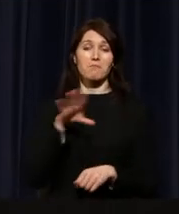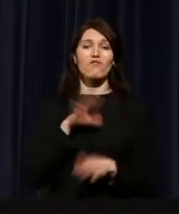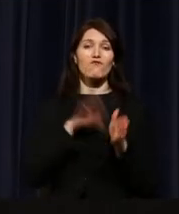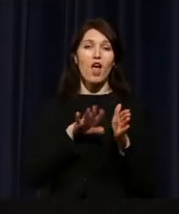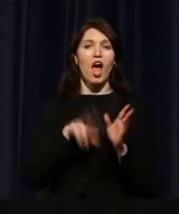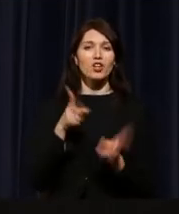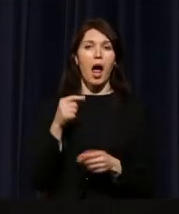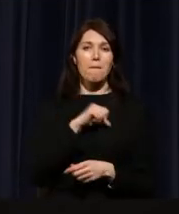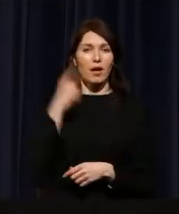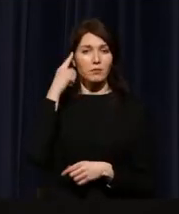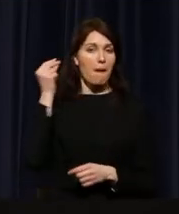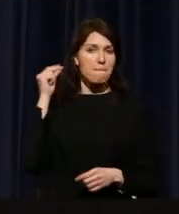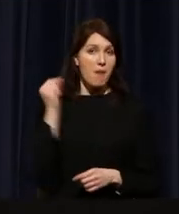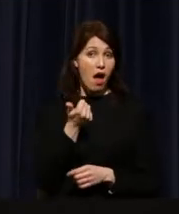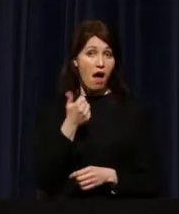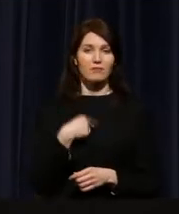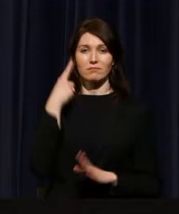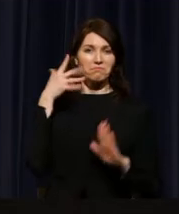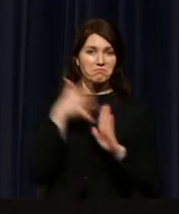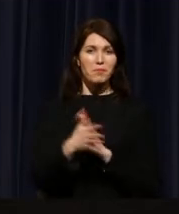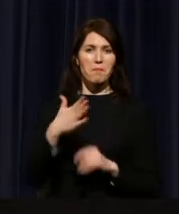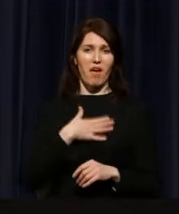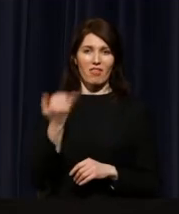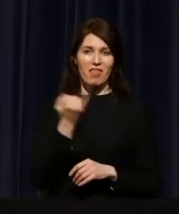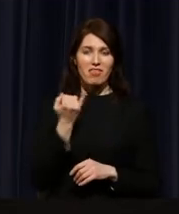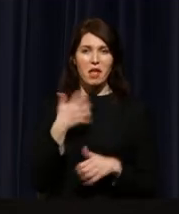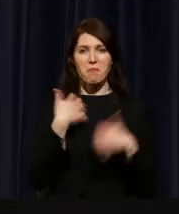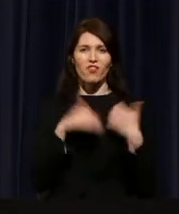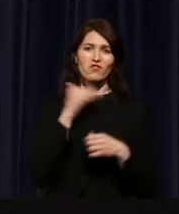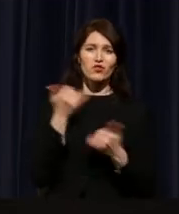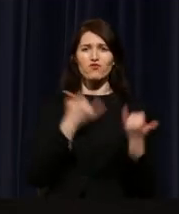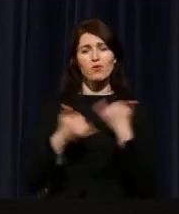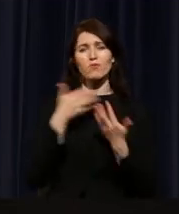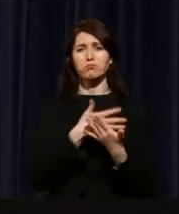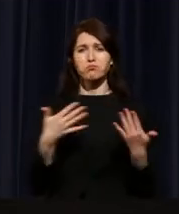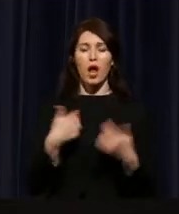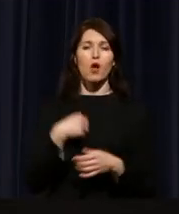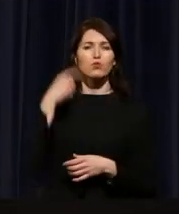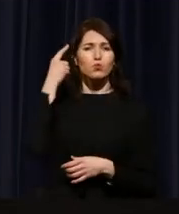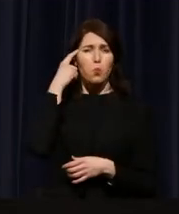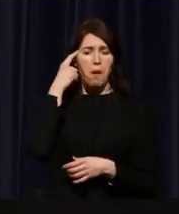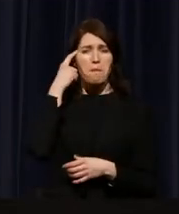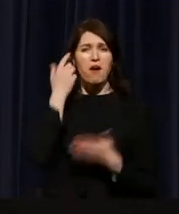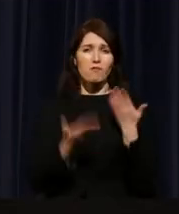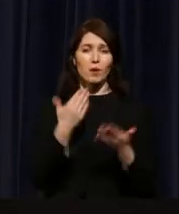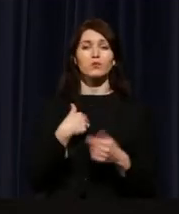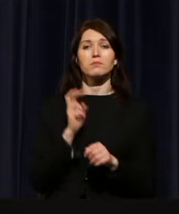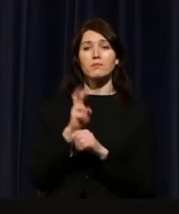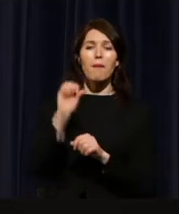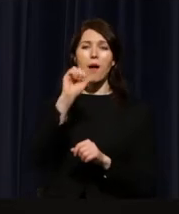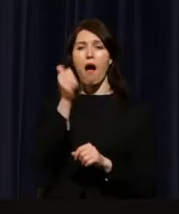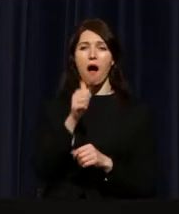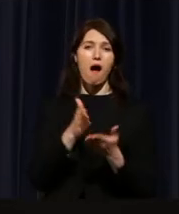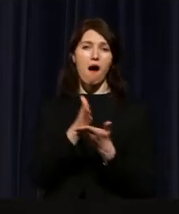kā klikšķis, jo es vidusskolā sapratu, ka man interesē eksaktās zinātnes, lai gan es biju domājis, ka es iešu, nezinu, kaut ko